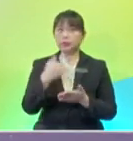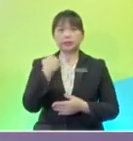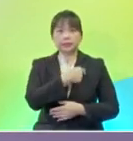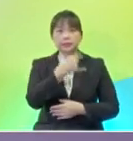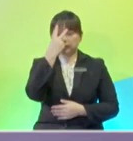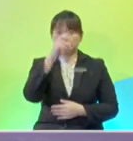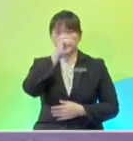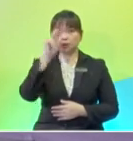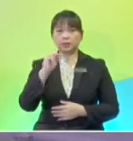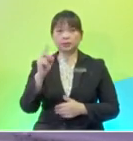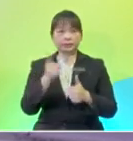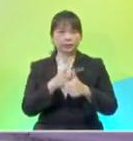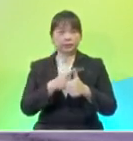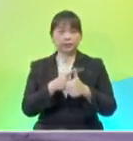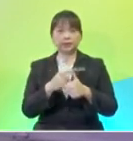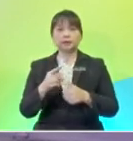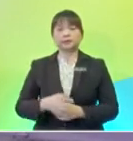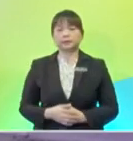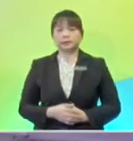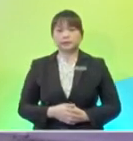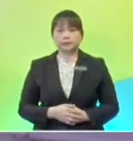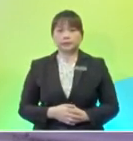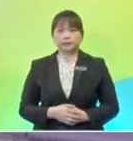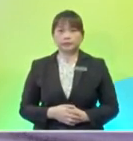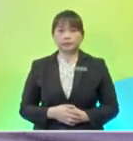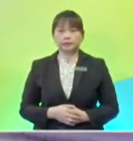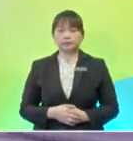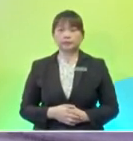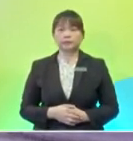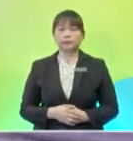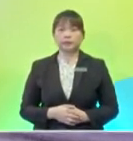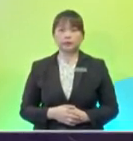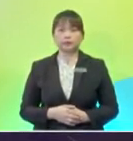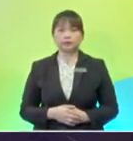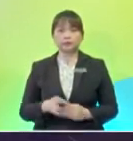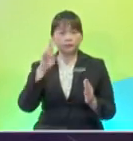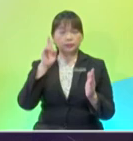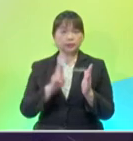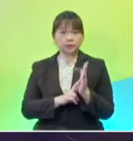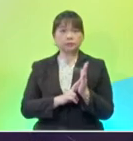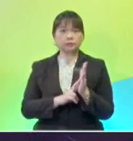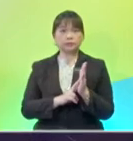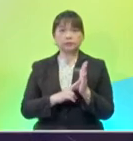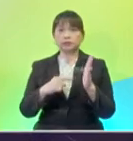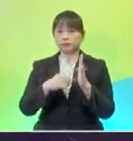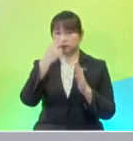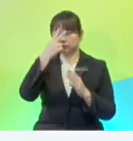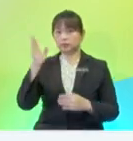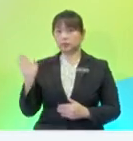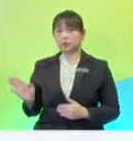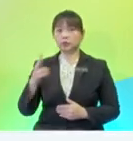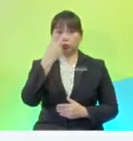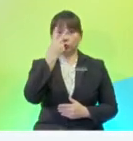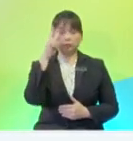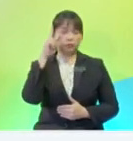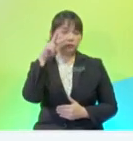soalnya pertama Oke Raja satu menunjukkan dua pandangan